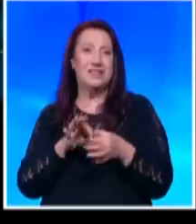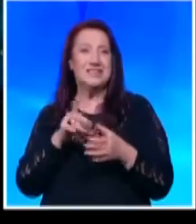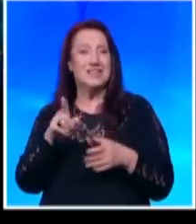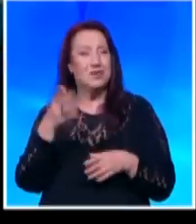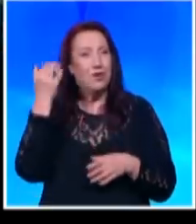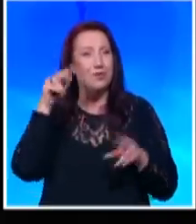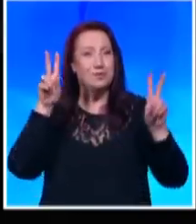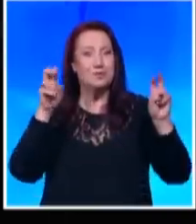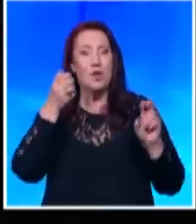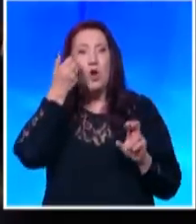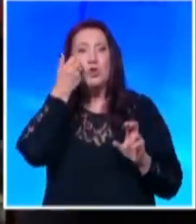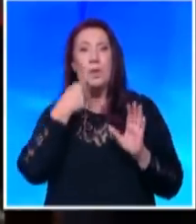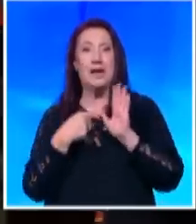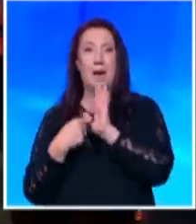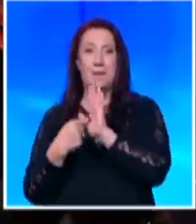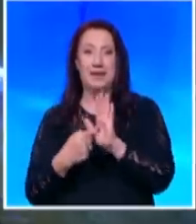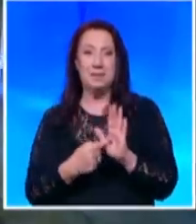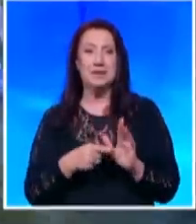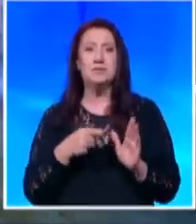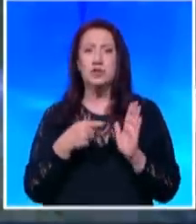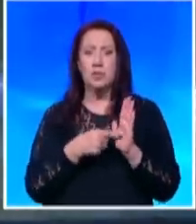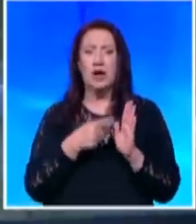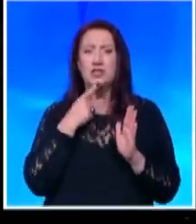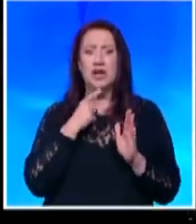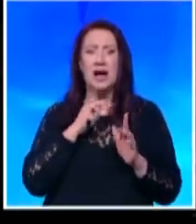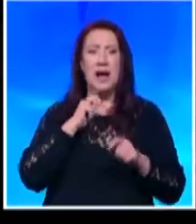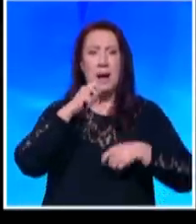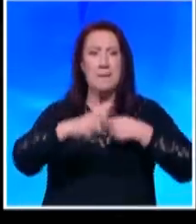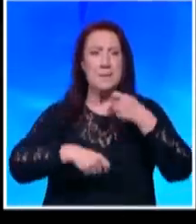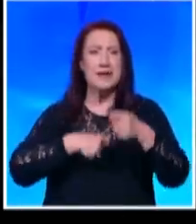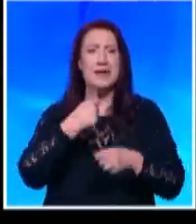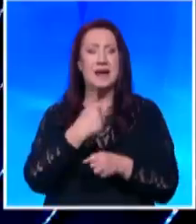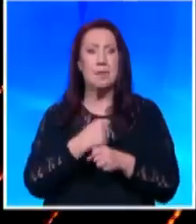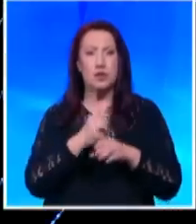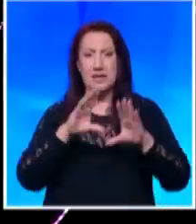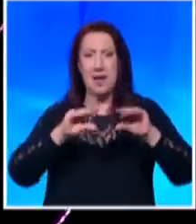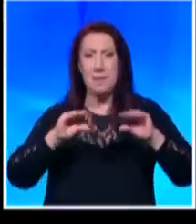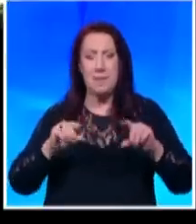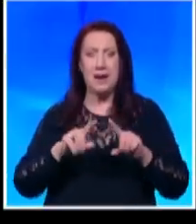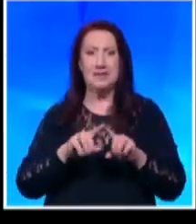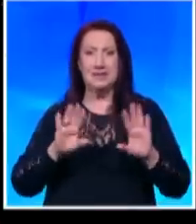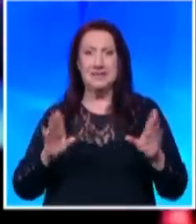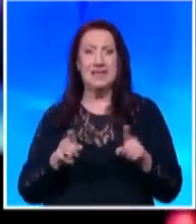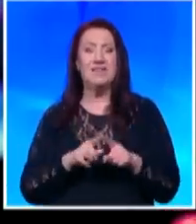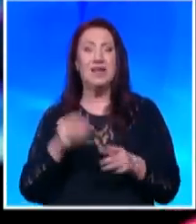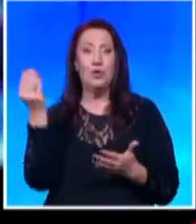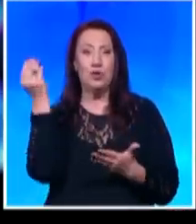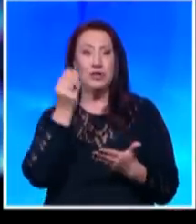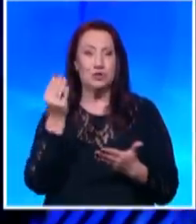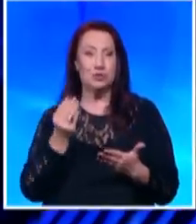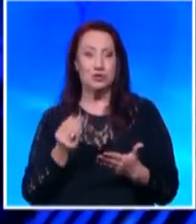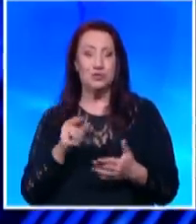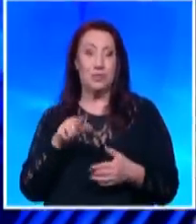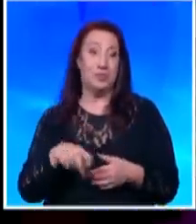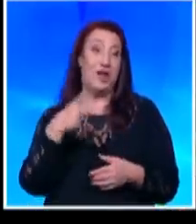«Добрият пример» и ще покаже как рециклирани мебелни материали могат да бъдат изкуство. За втора поредна година BTV Media Group